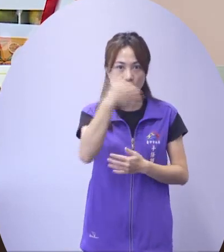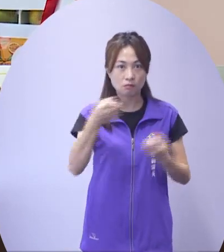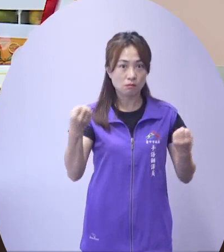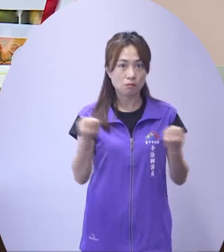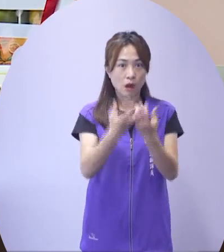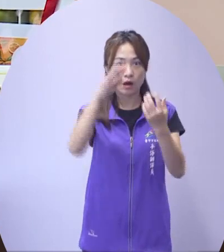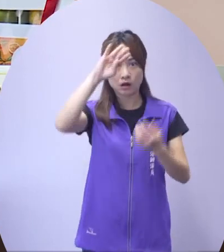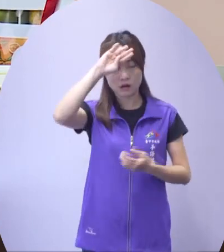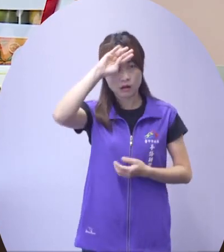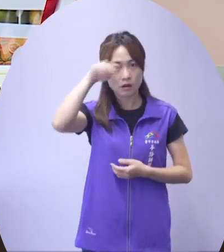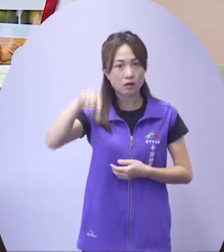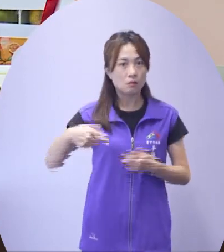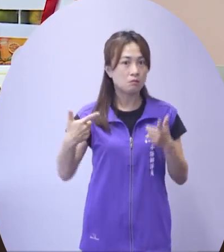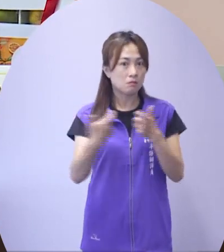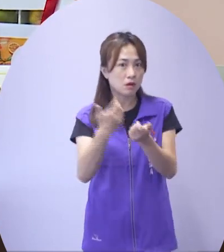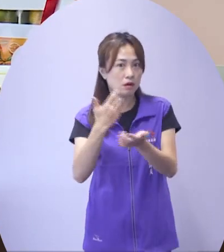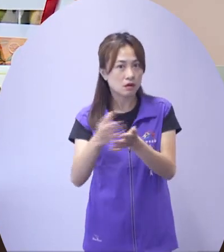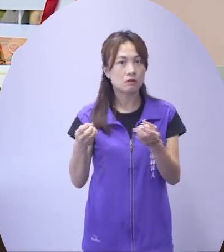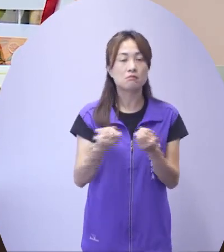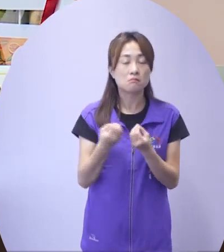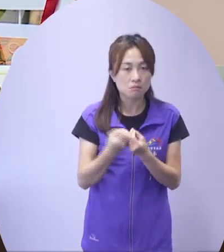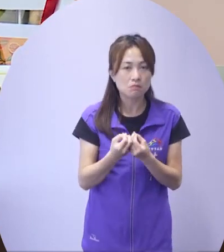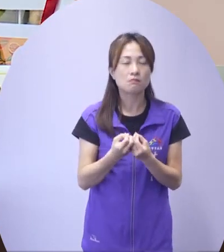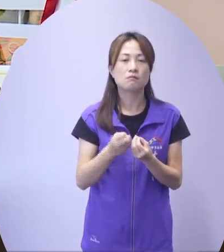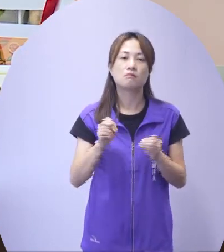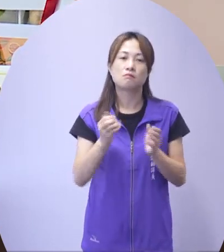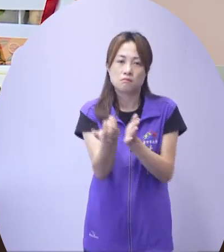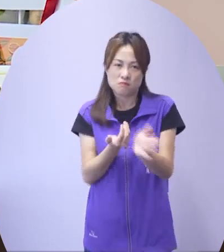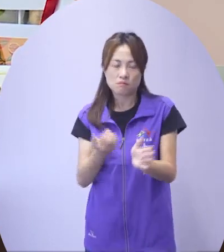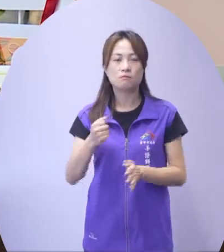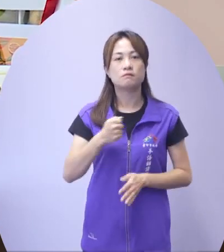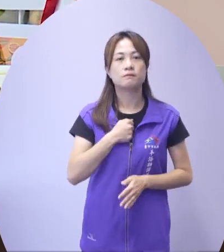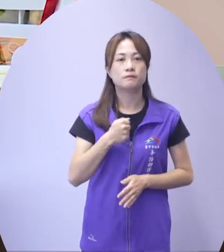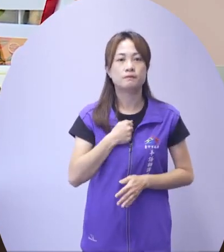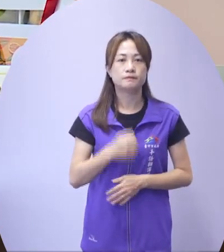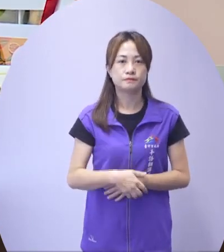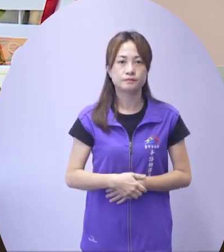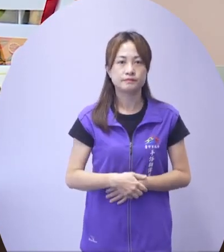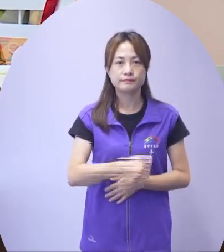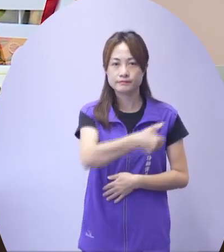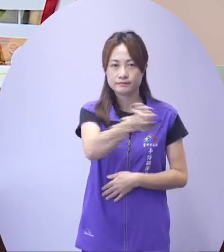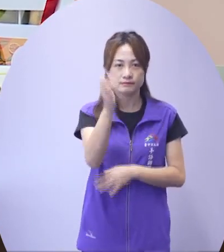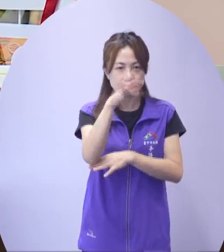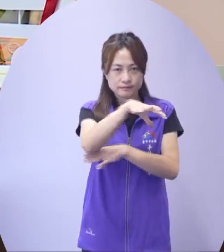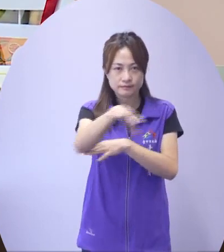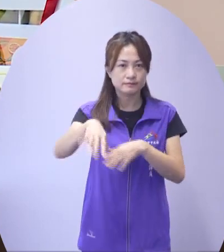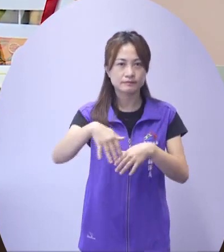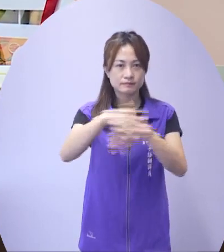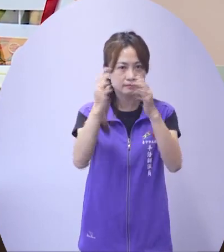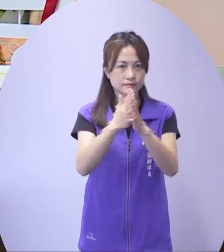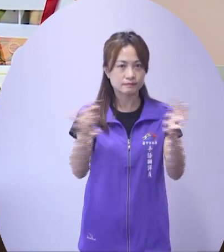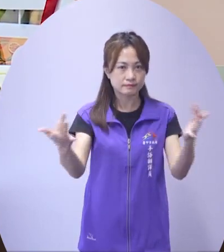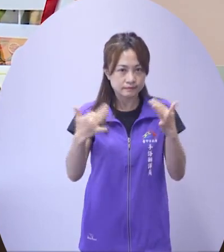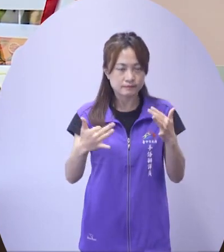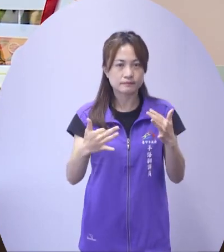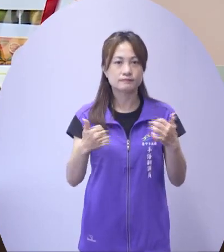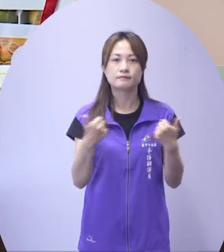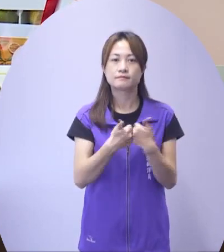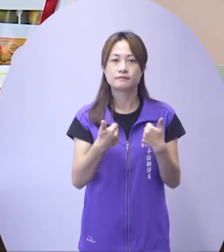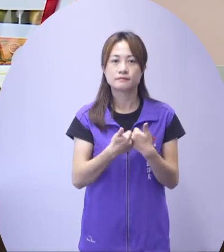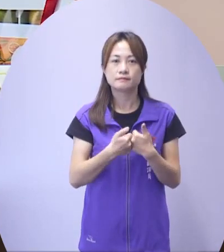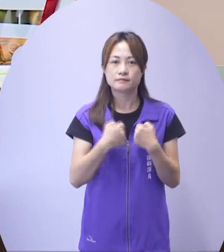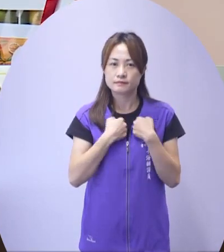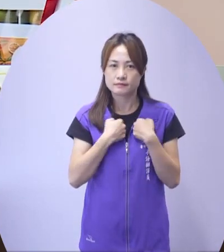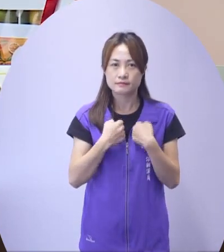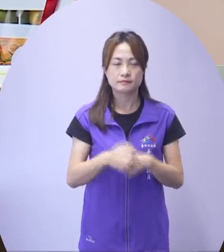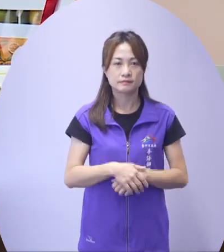么因应跟处理哈？那感谢各个单位那都派员参加这样一个模拟演练，那也